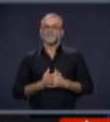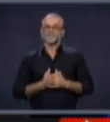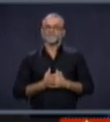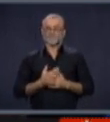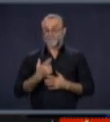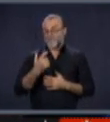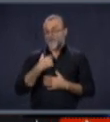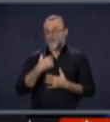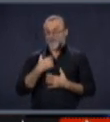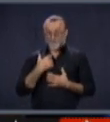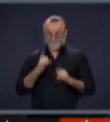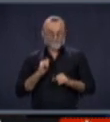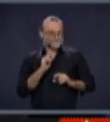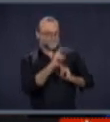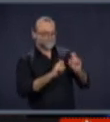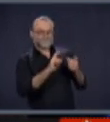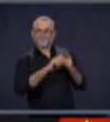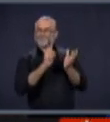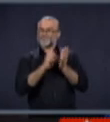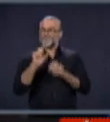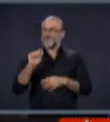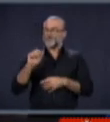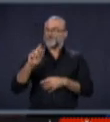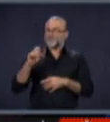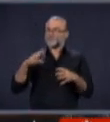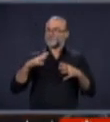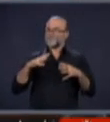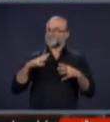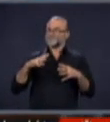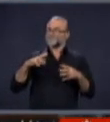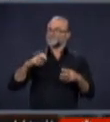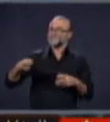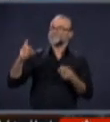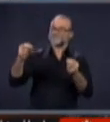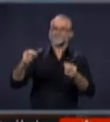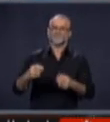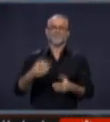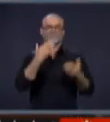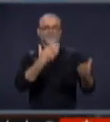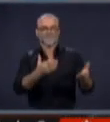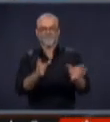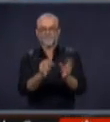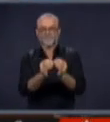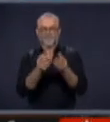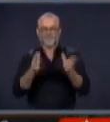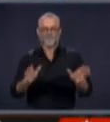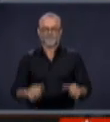Mais c'est le genre de questions que je poserai au docteur Arruda. Merci tout le monde. Bonne journée. Bonne fin de congé.